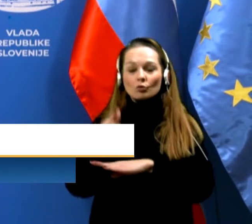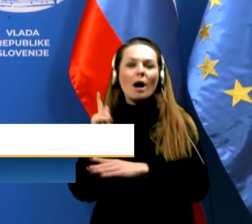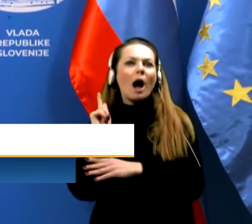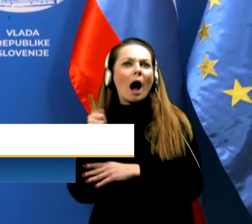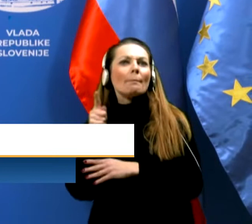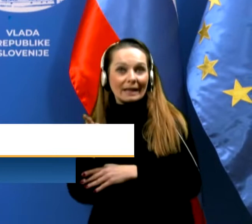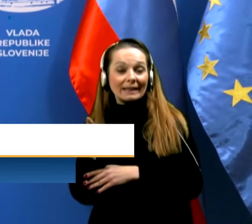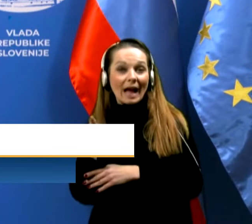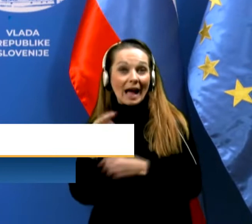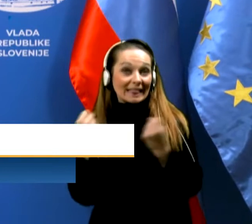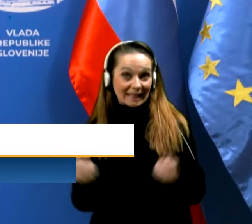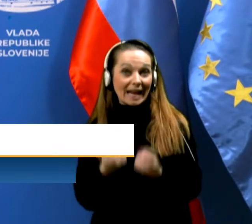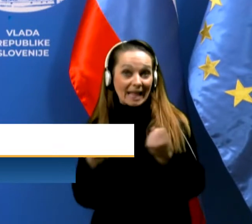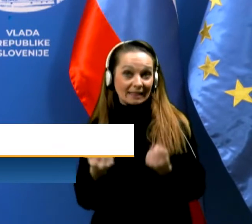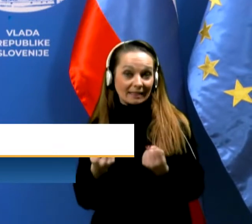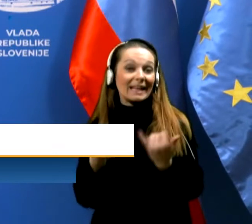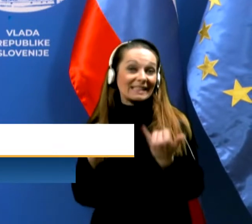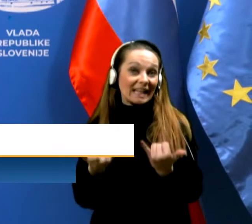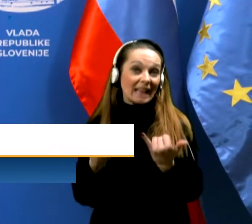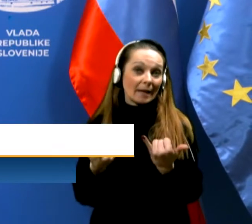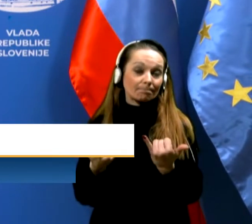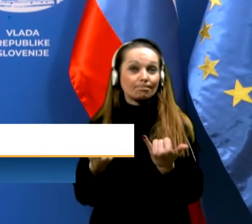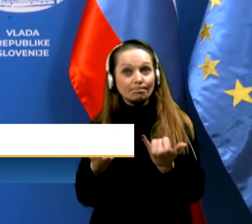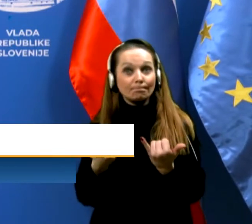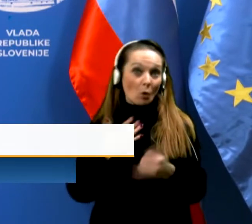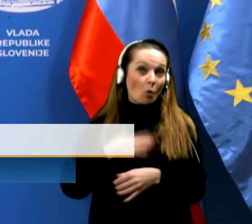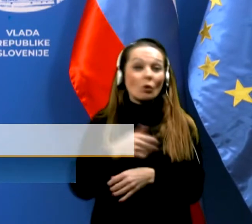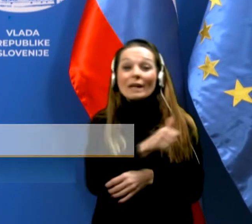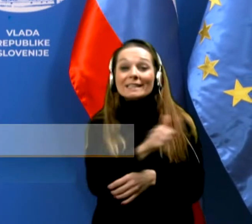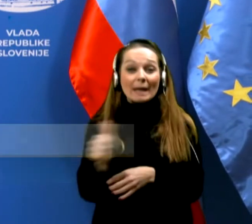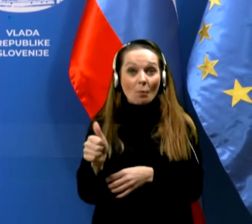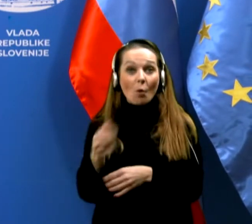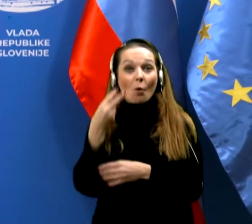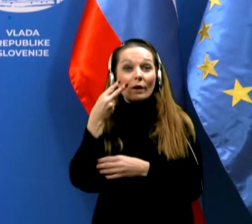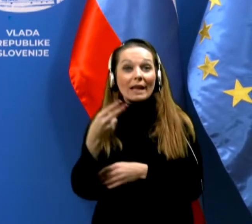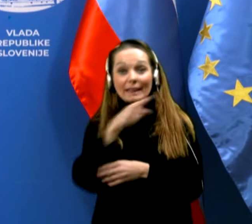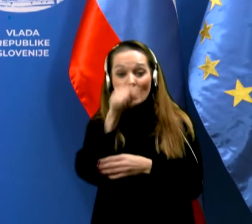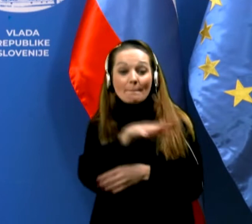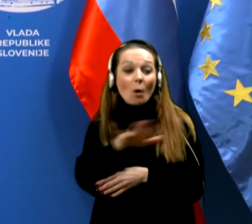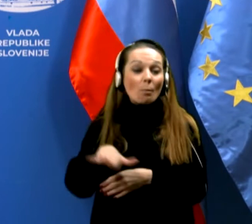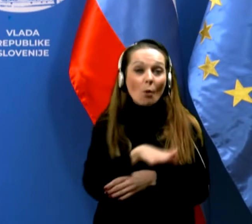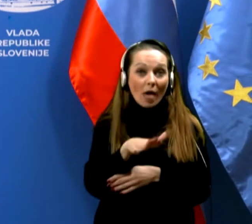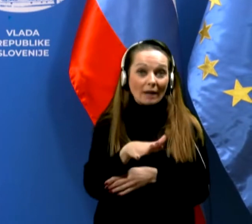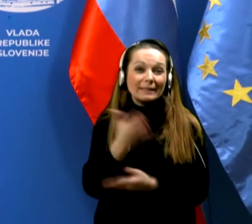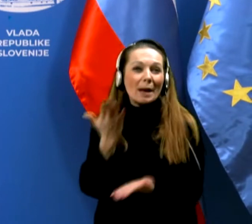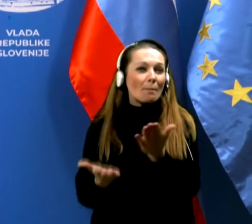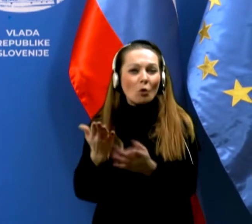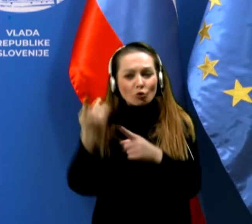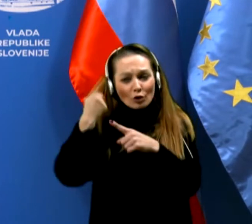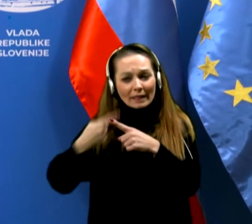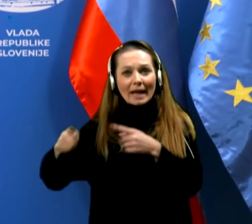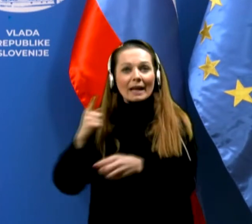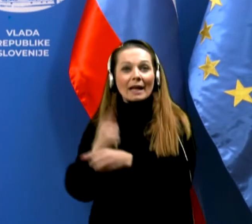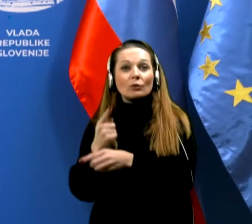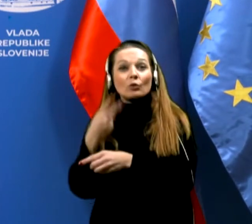ta trend je ugoden samo, kar se tiče populacije. Morda delno, kar se